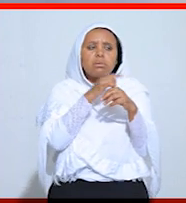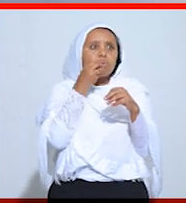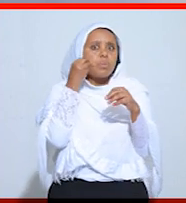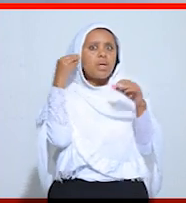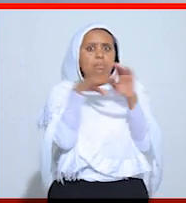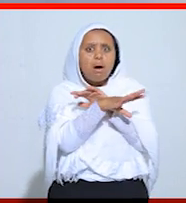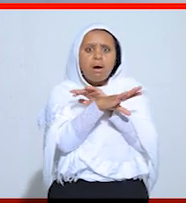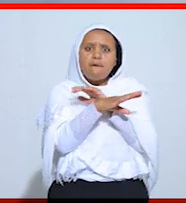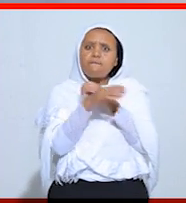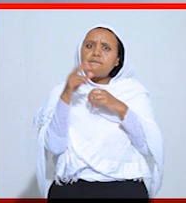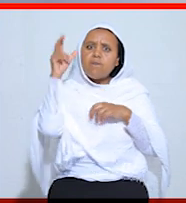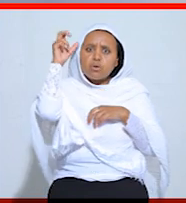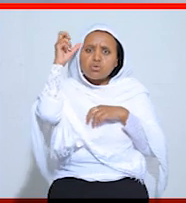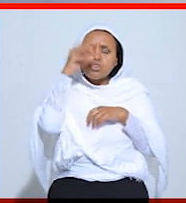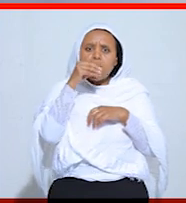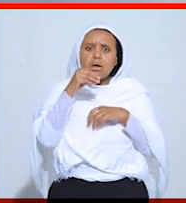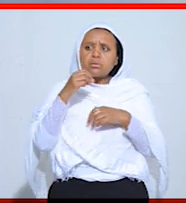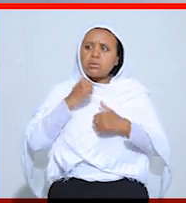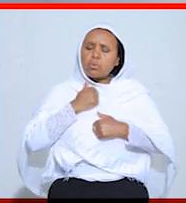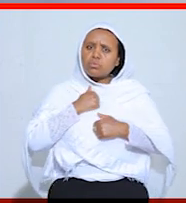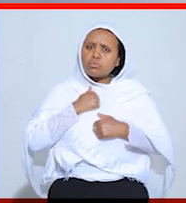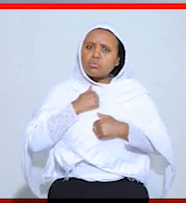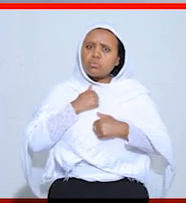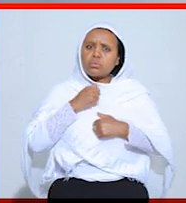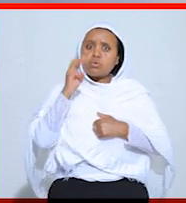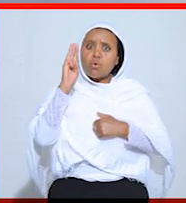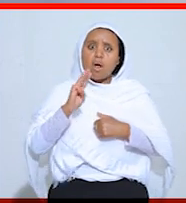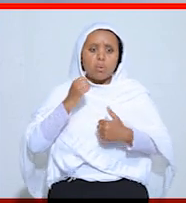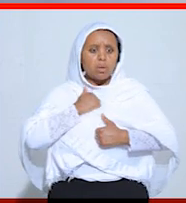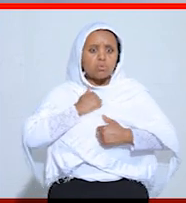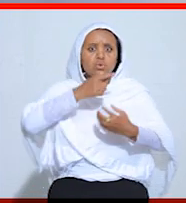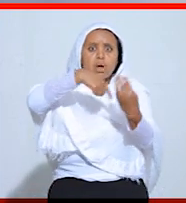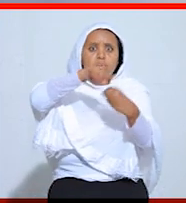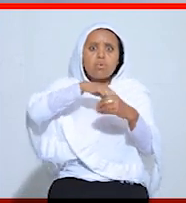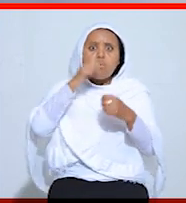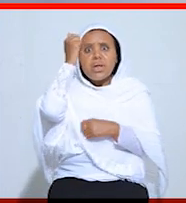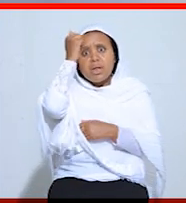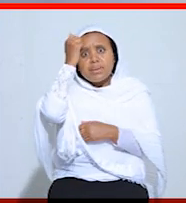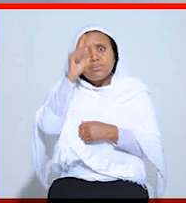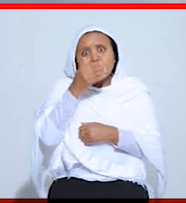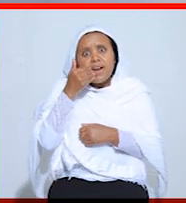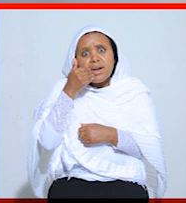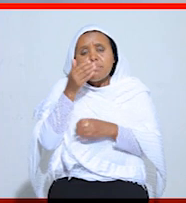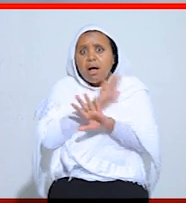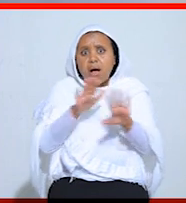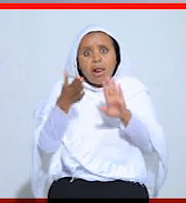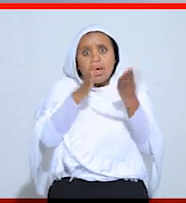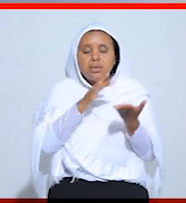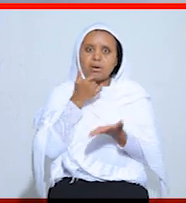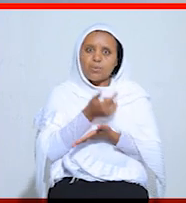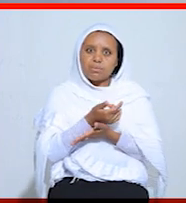ጌታዬ ፈረሶችና ሰረገሎች ወታደሮች የሶርያ ወታደሮች ከበውናል፣ ወዮ ምን ይሻል አለቀልን